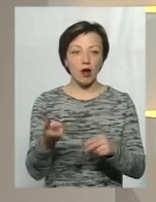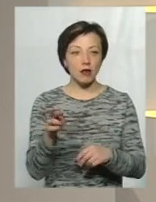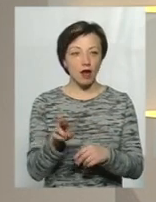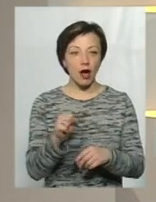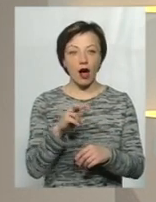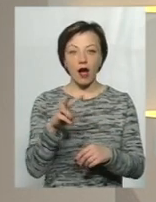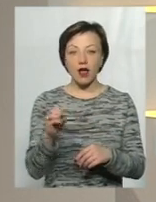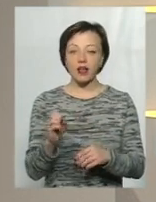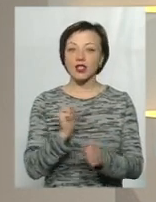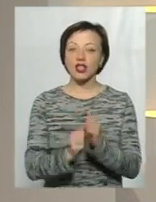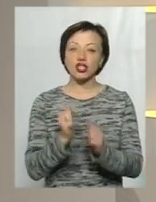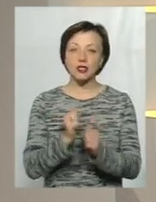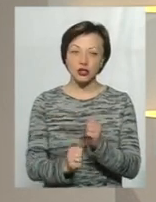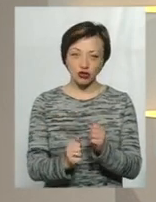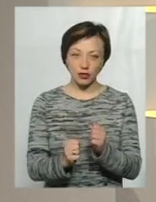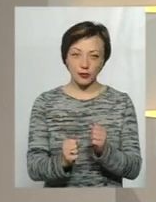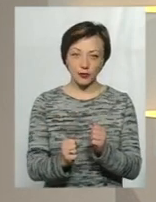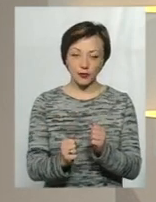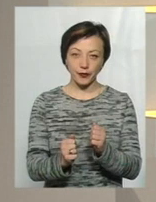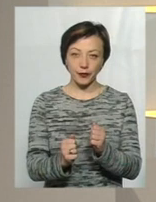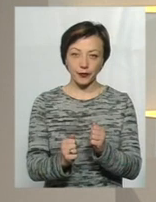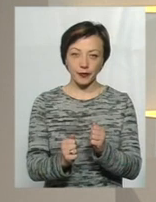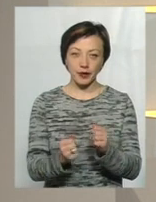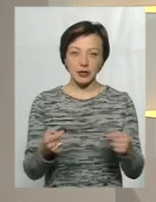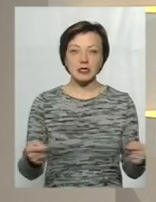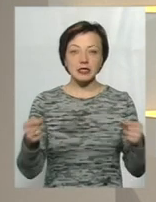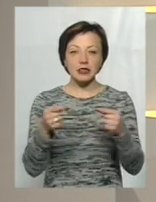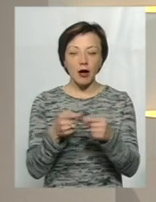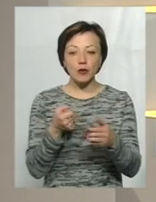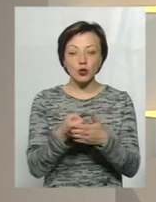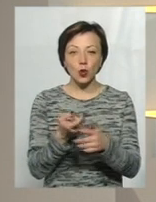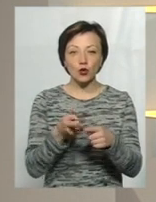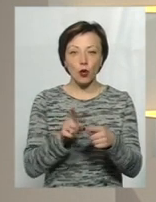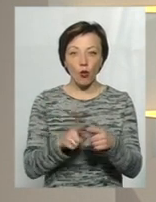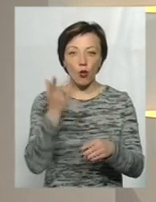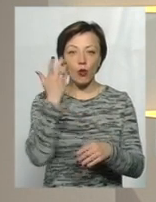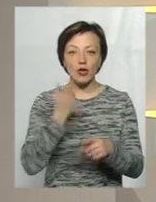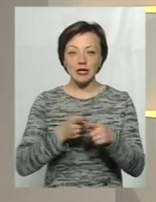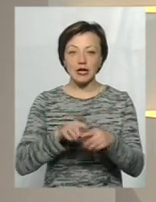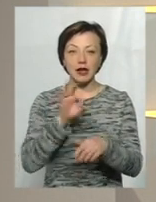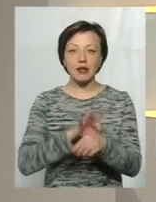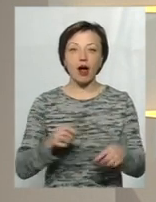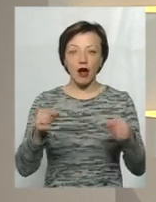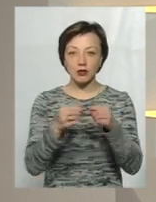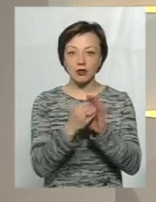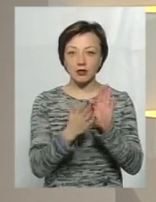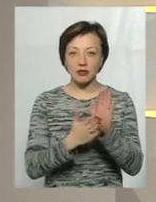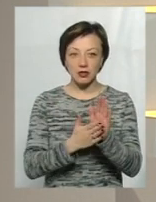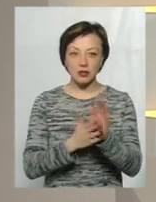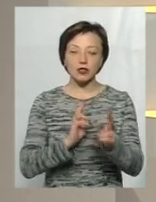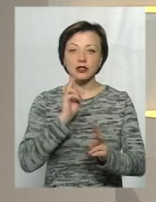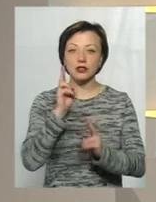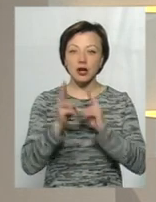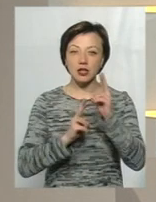Але найчастіше саме до того, як цей діагноз ставляться, скаржаться пацієнтки.